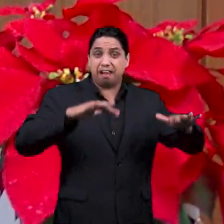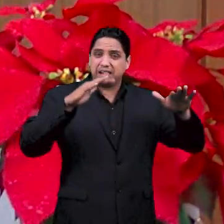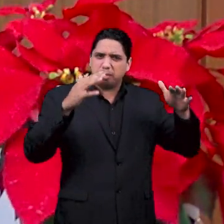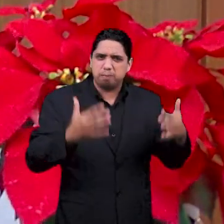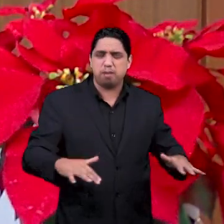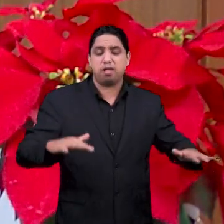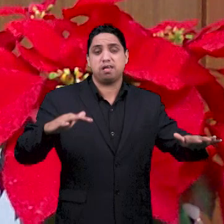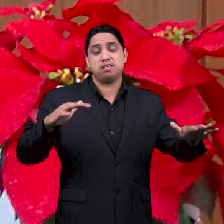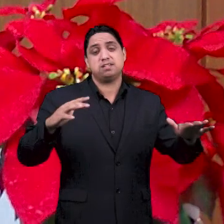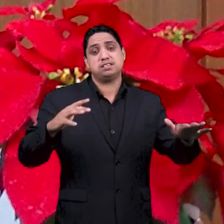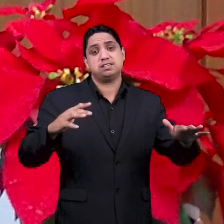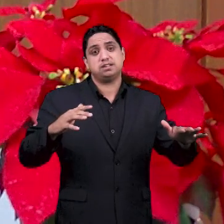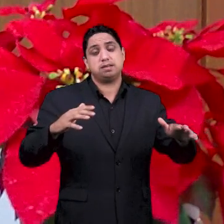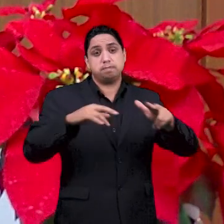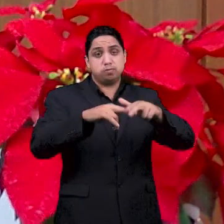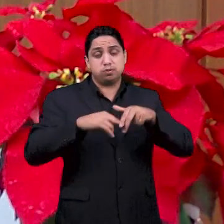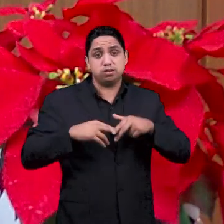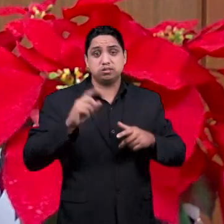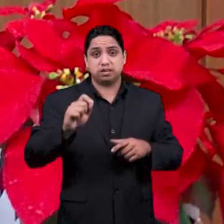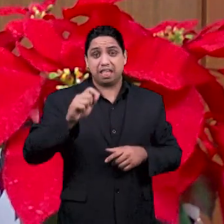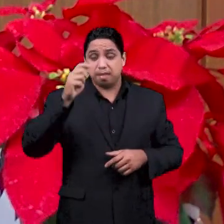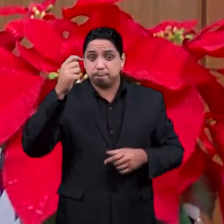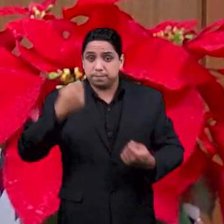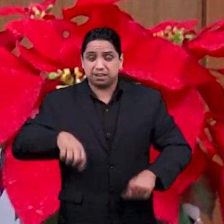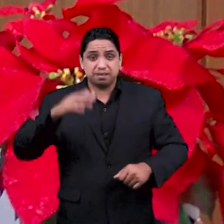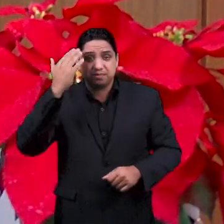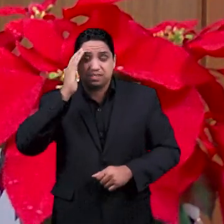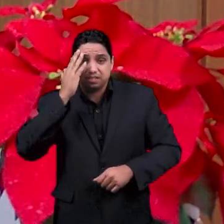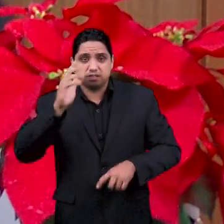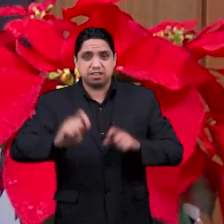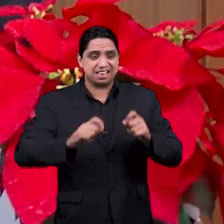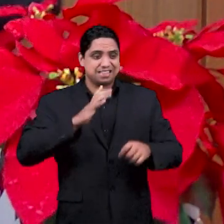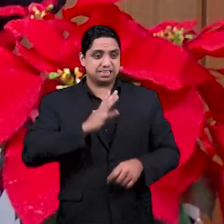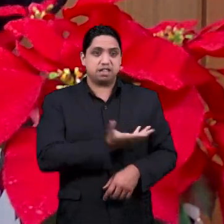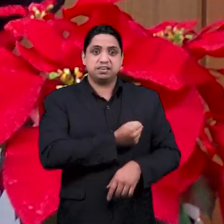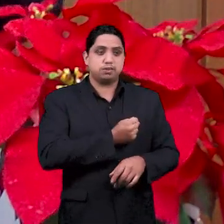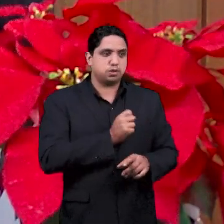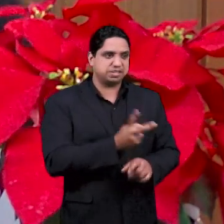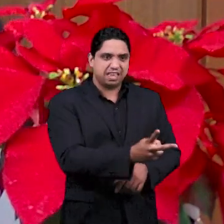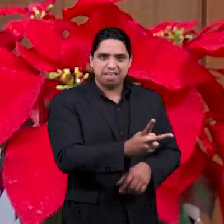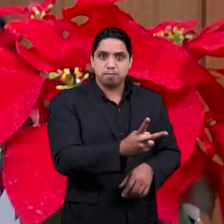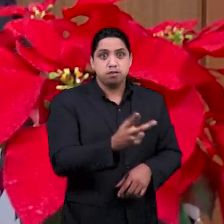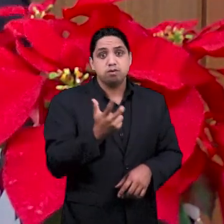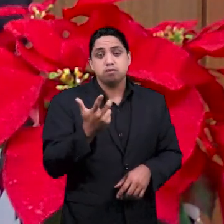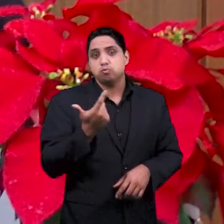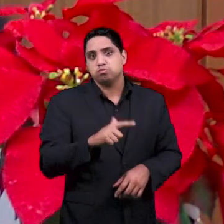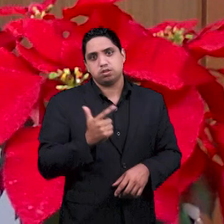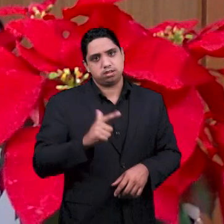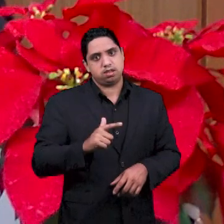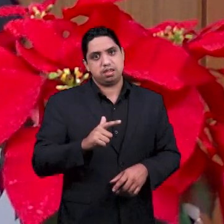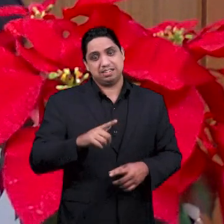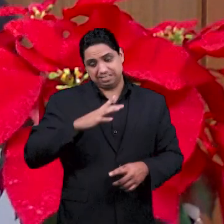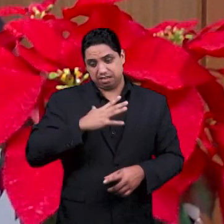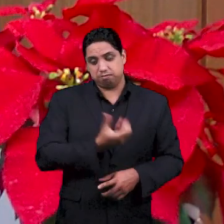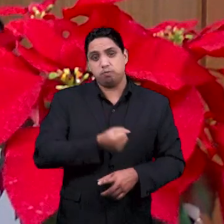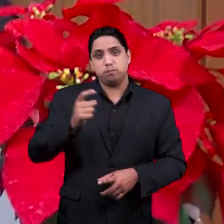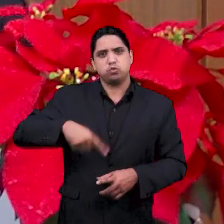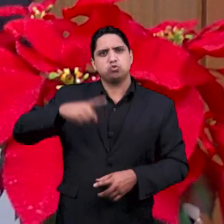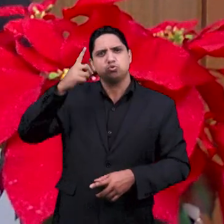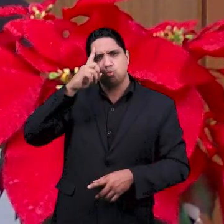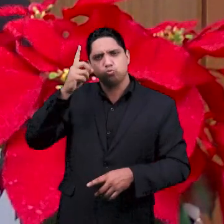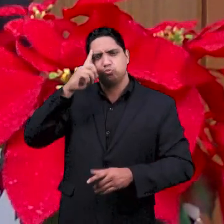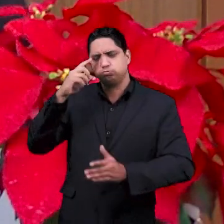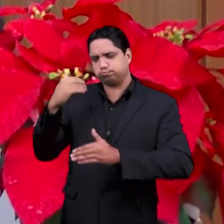социализма, да, мы понимаем, что помогать ближнему своему в обществе организованном,